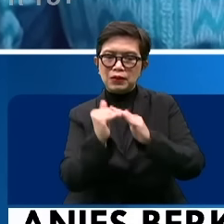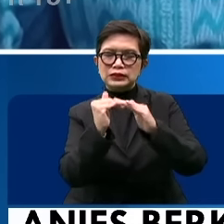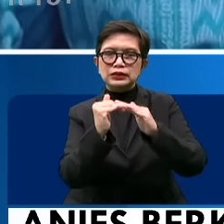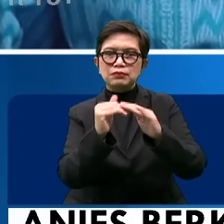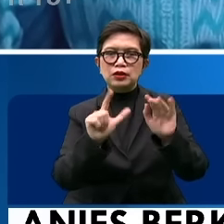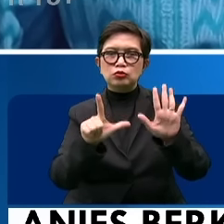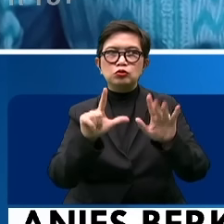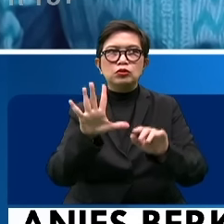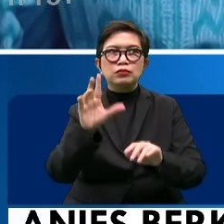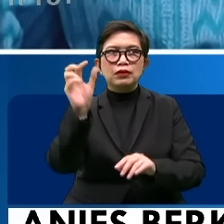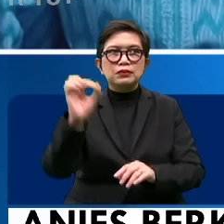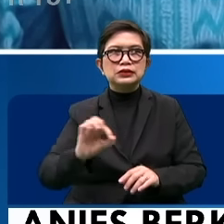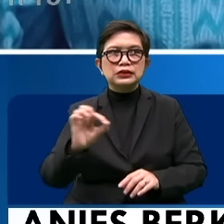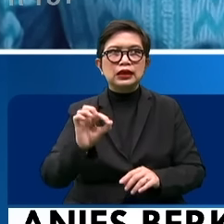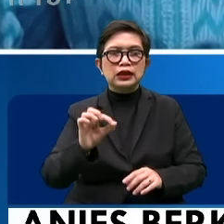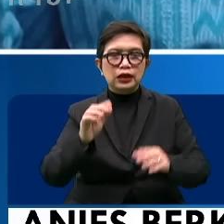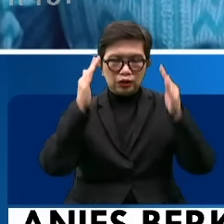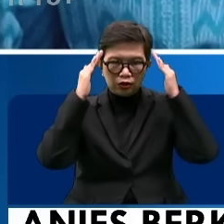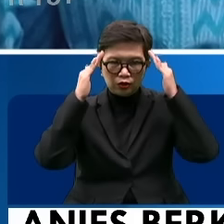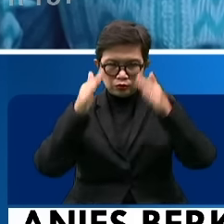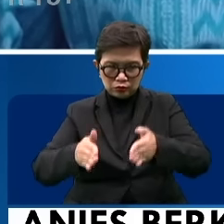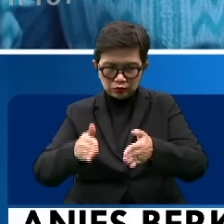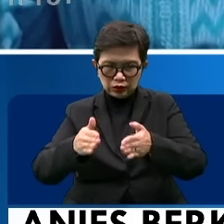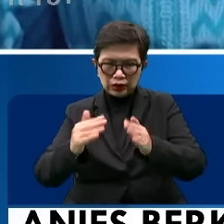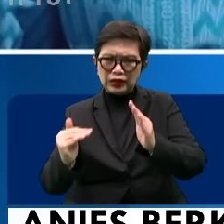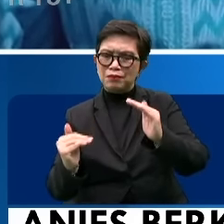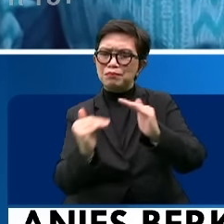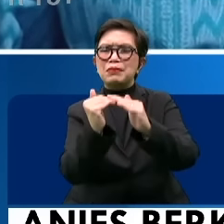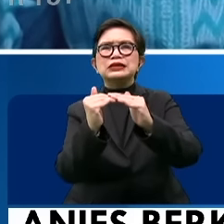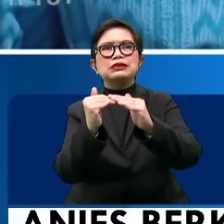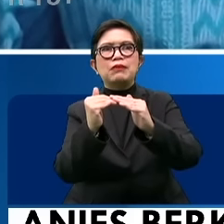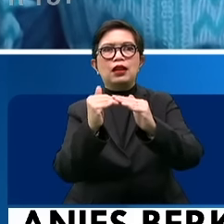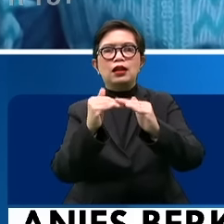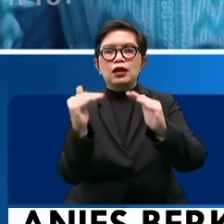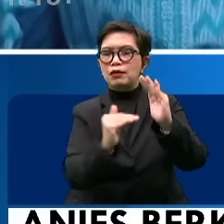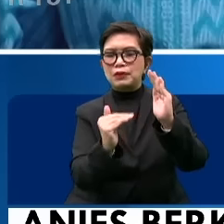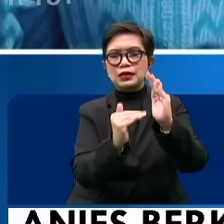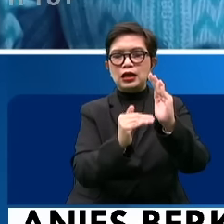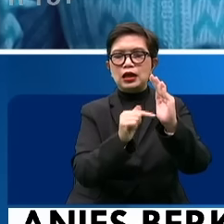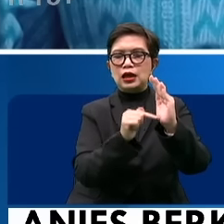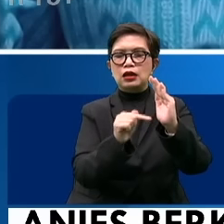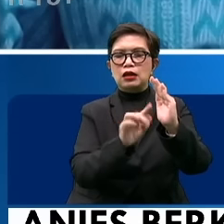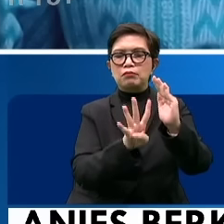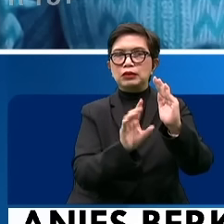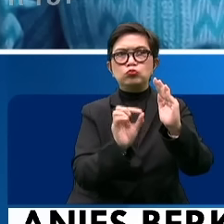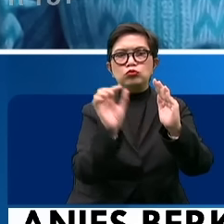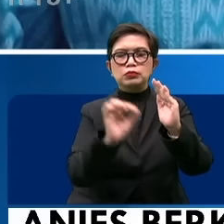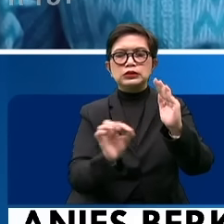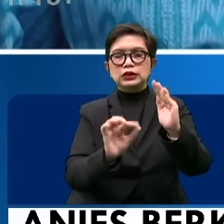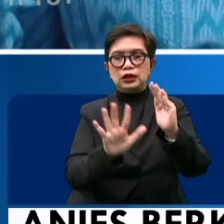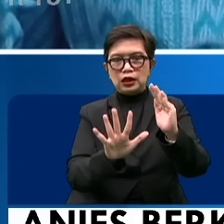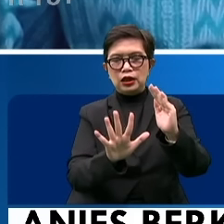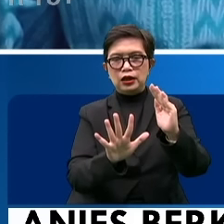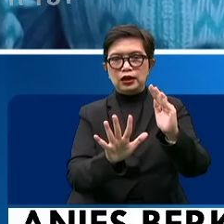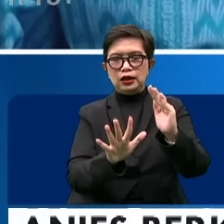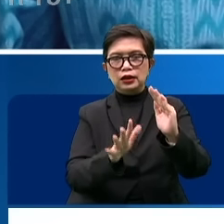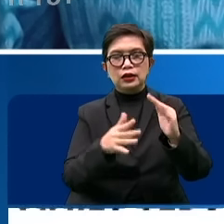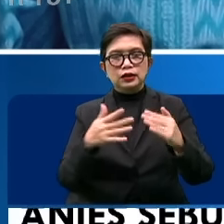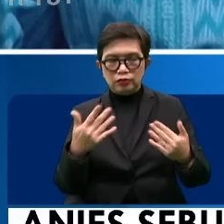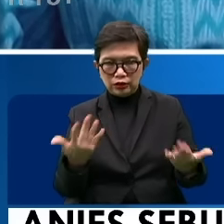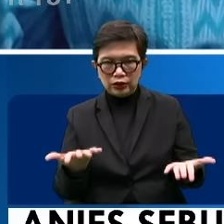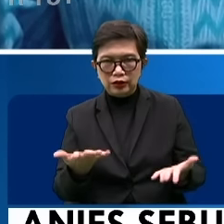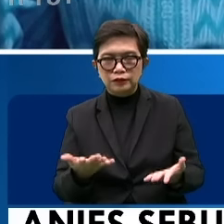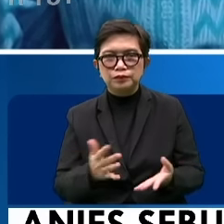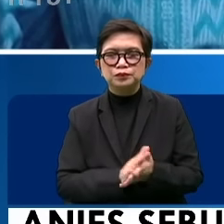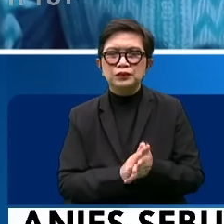itu konsentrasinya selalu mengambil pajaknya itu yang maksimal, Mas. Nggak pernah realistis menyesuaikan dengan kemampuan atau bagaimana